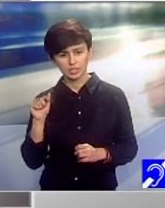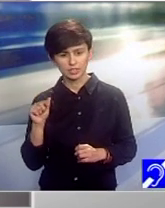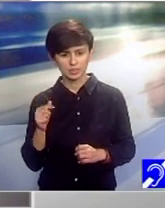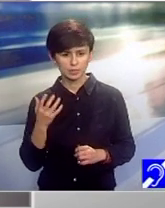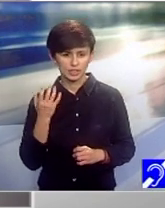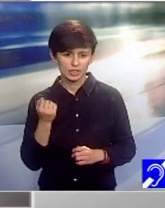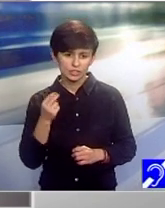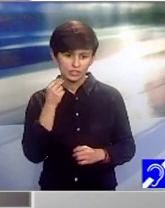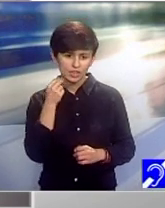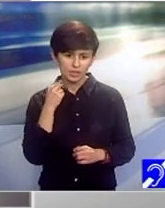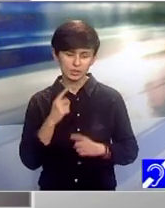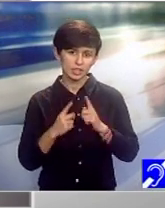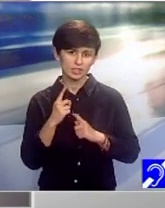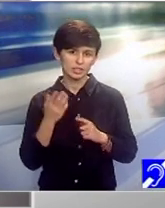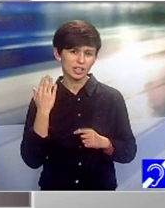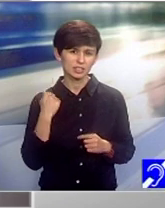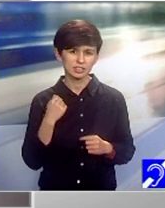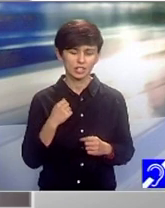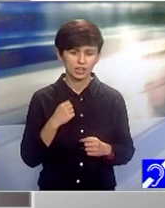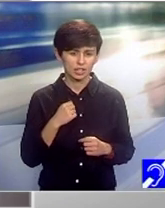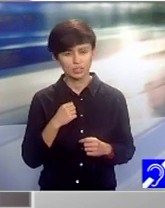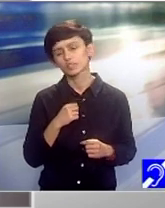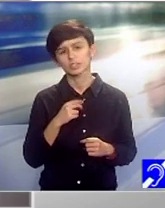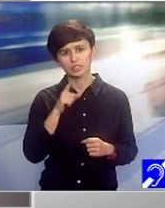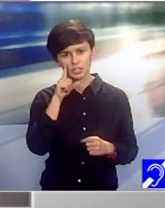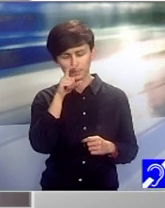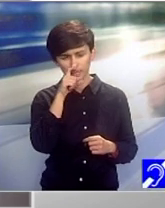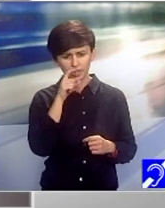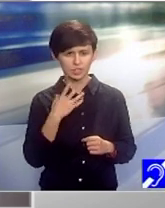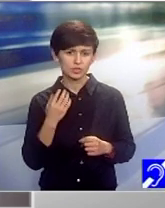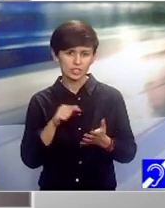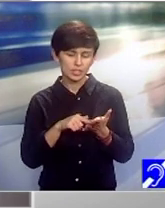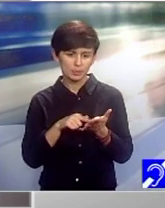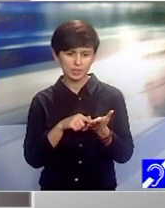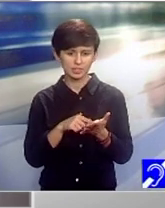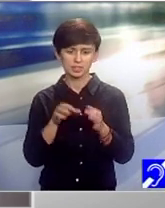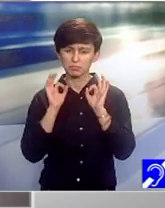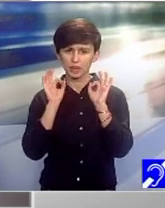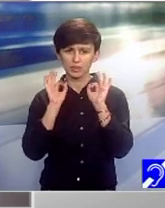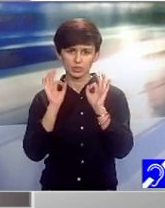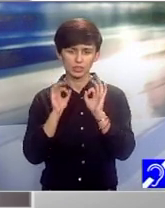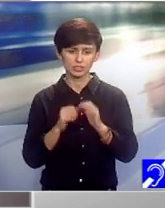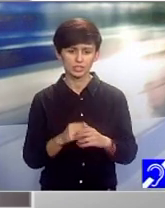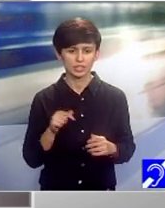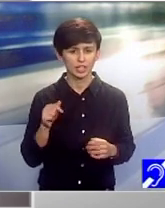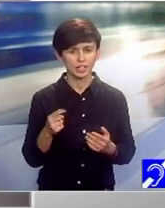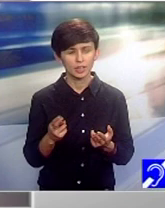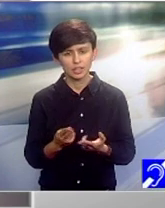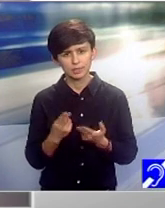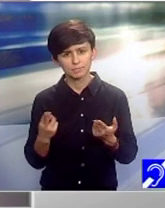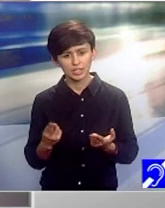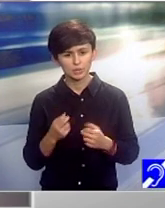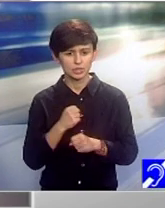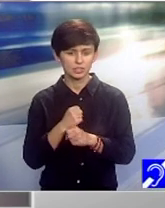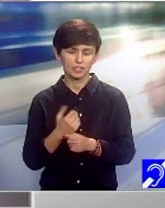de tratamentul? Dacă ți-a fost rău, ce pastile ai folosit? Poate ai făcut alte tratamente? Deci întotdeauna caută să facă ceva